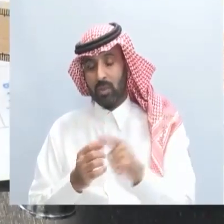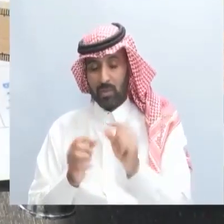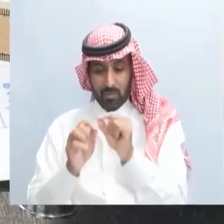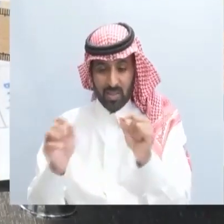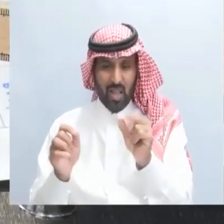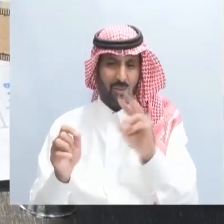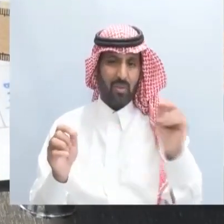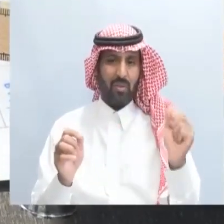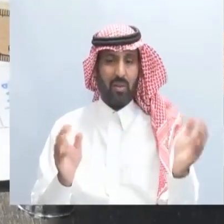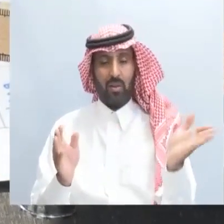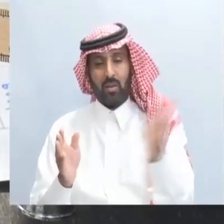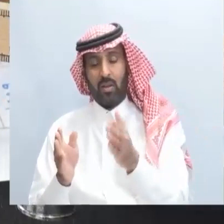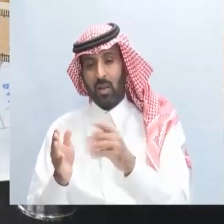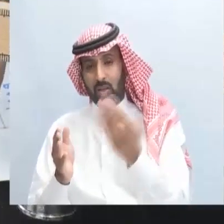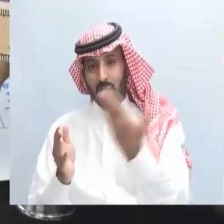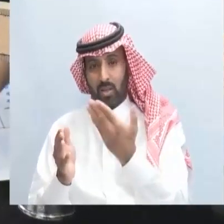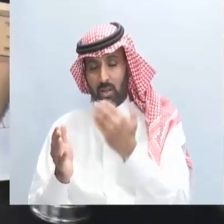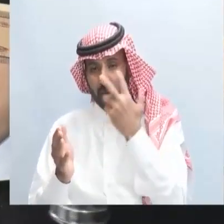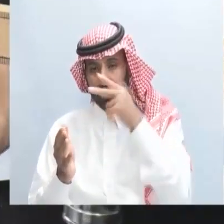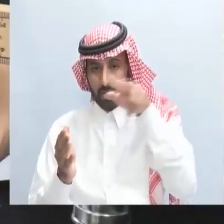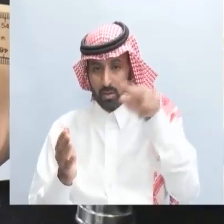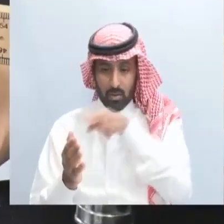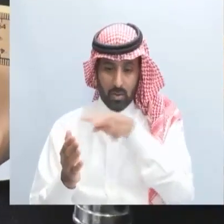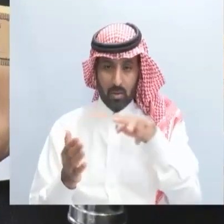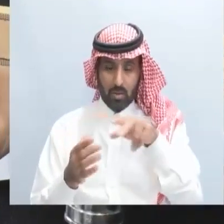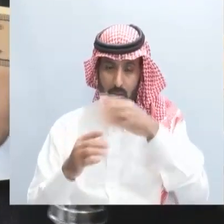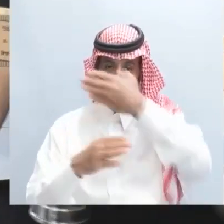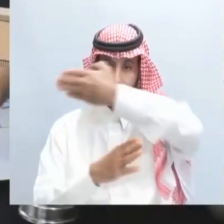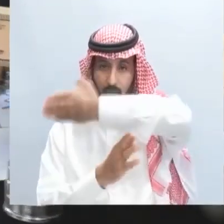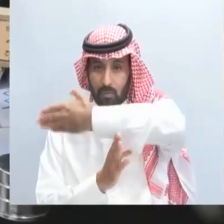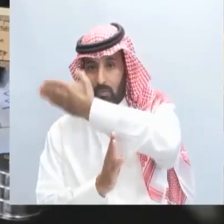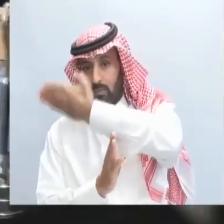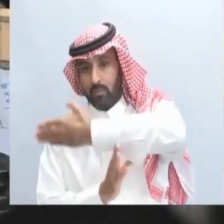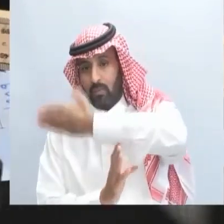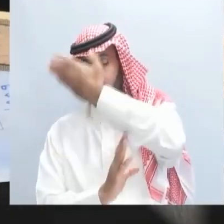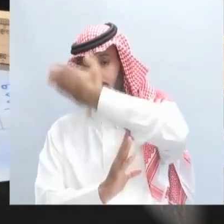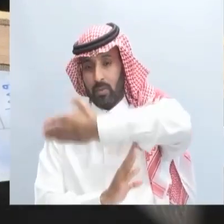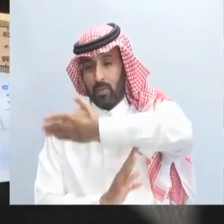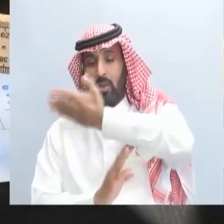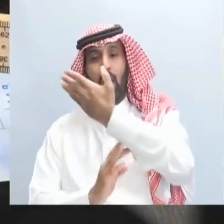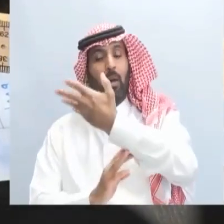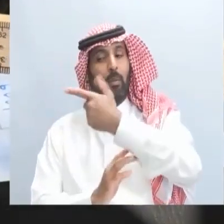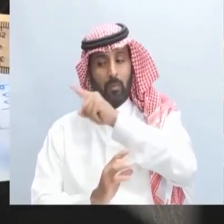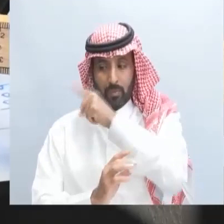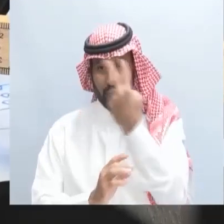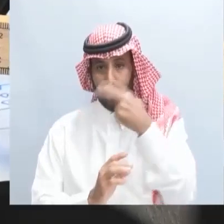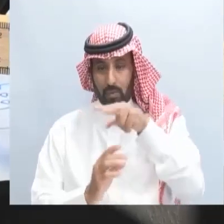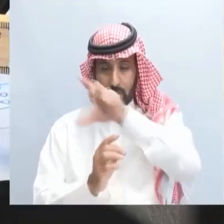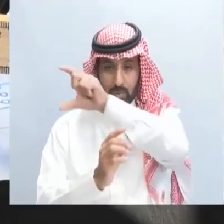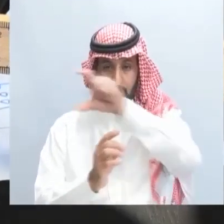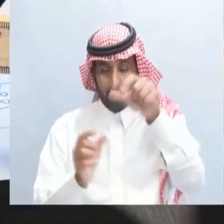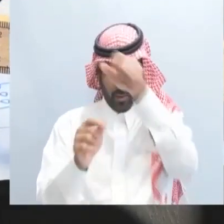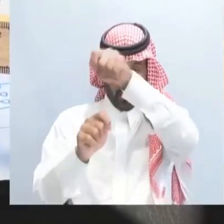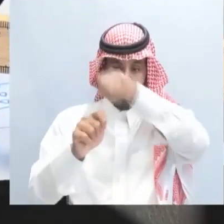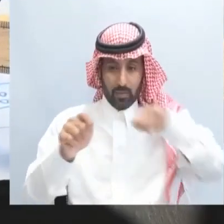المسافات دعنا ناخذ القراءات لدينا الان موجوده في ماذا كما ترى عيزي الطالب